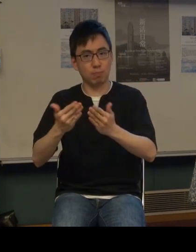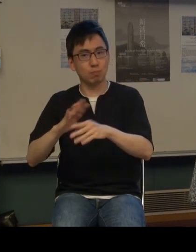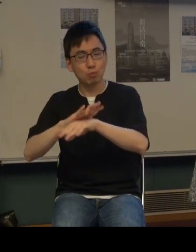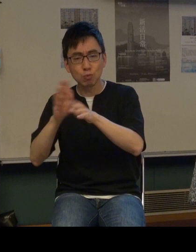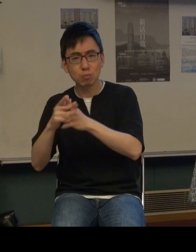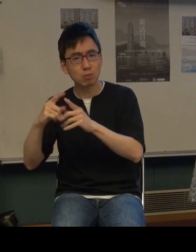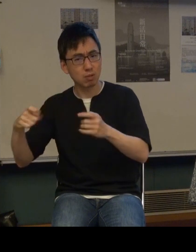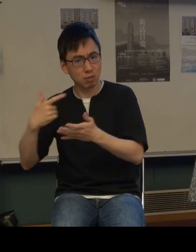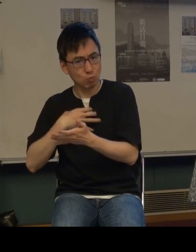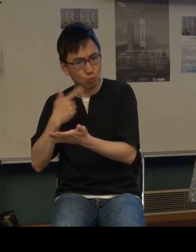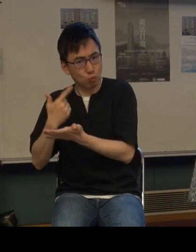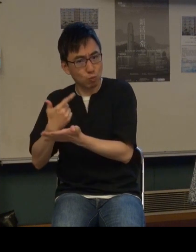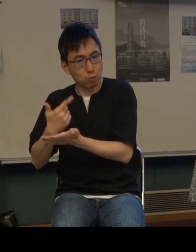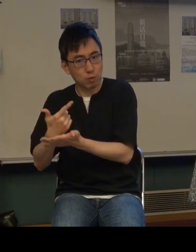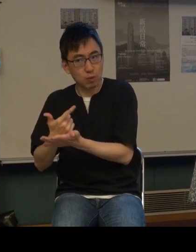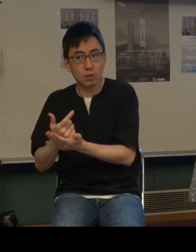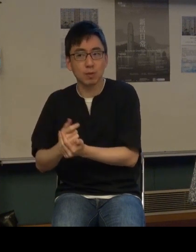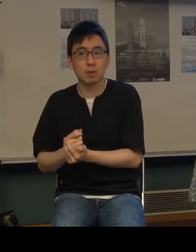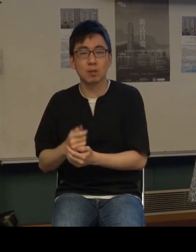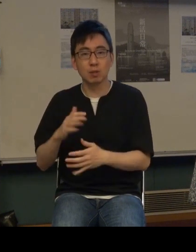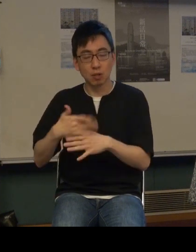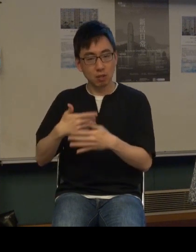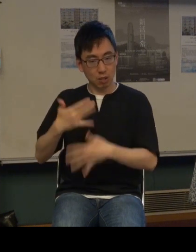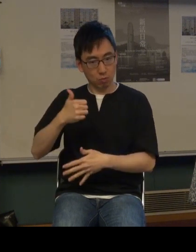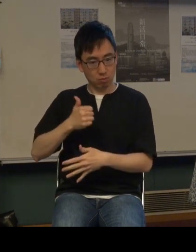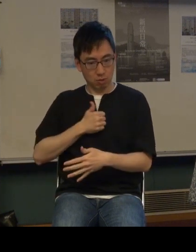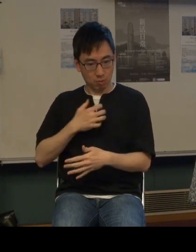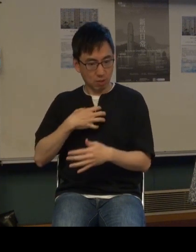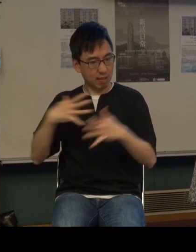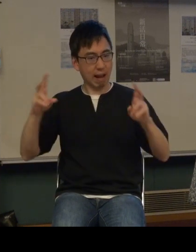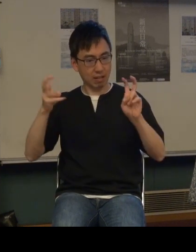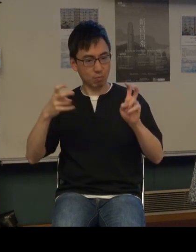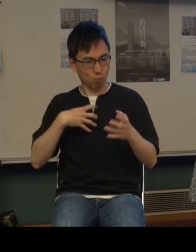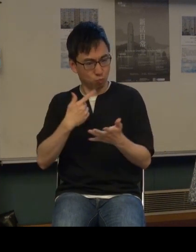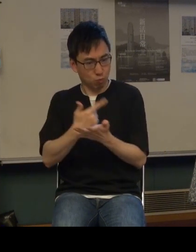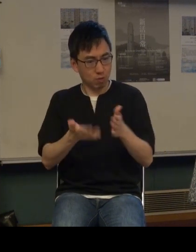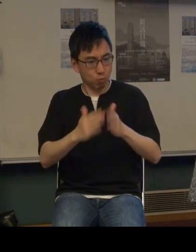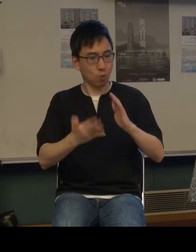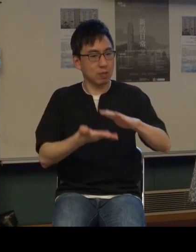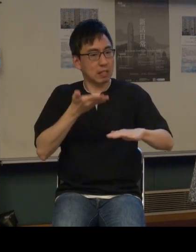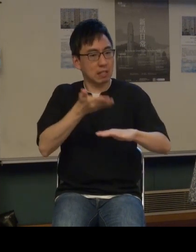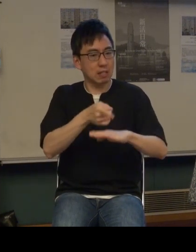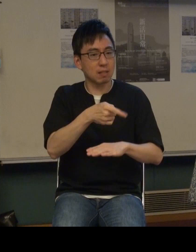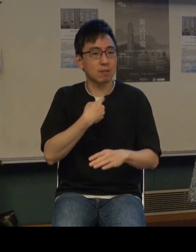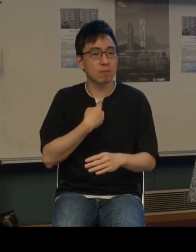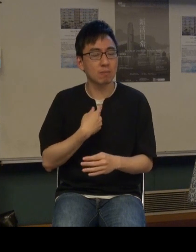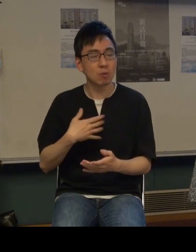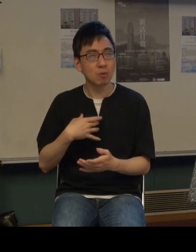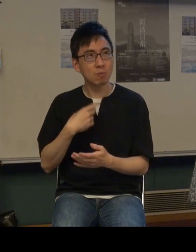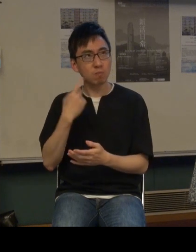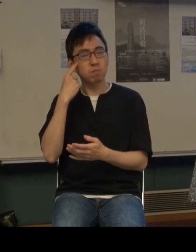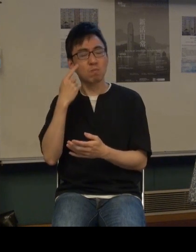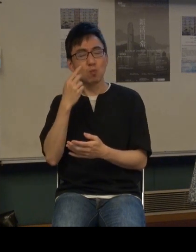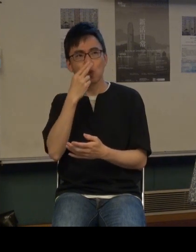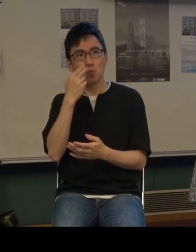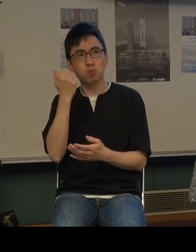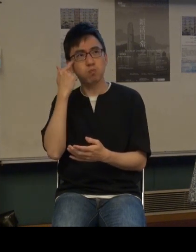市、每一個國家、每一個建築師咧都係一個大題目嚟嘅。而佢咧見到戰後重建，即係佢預計